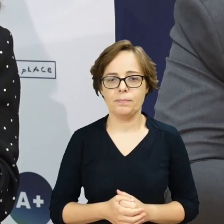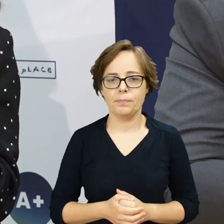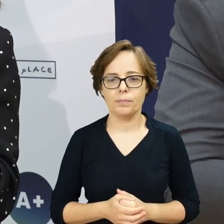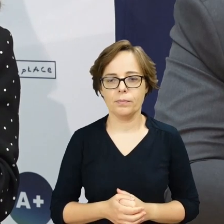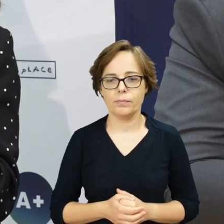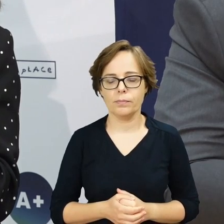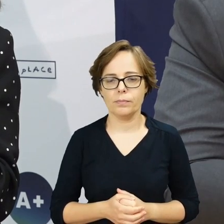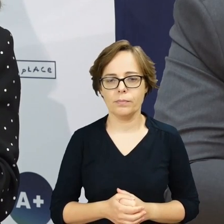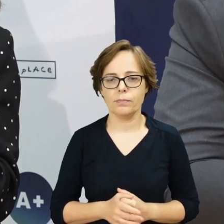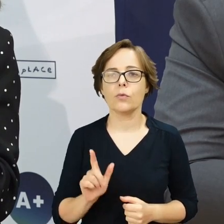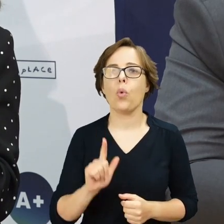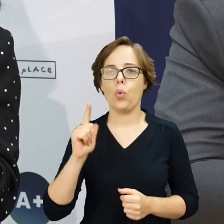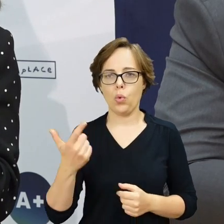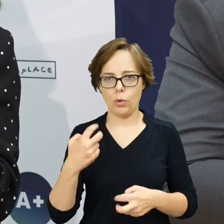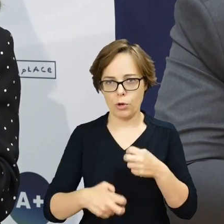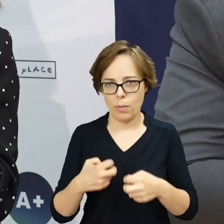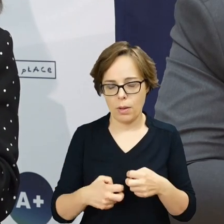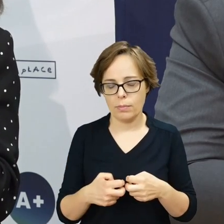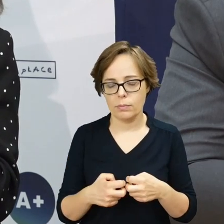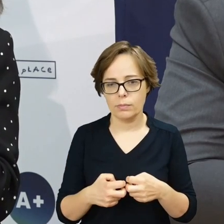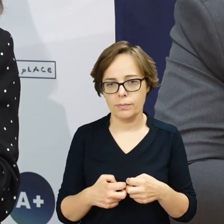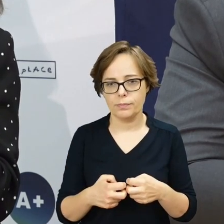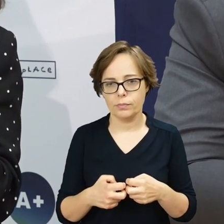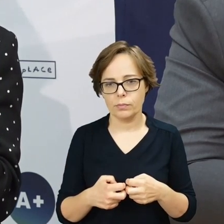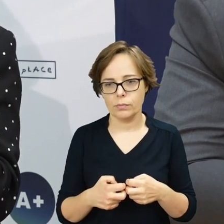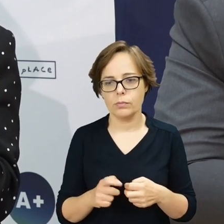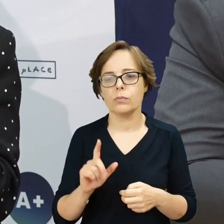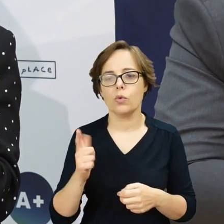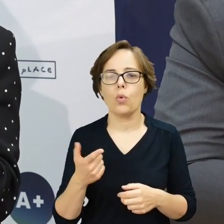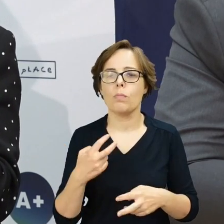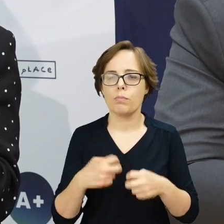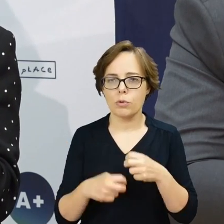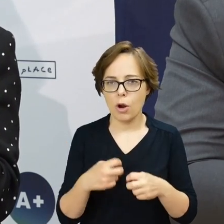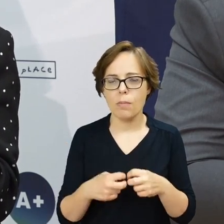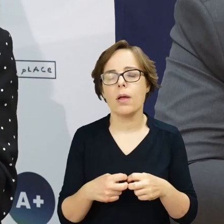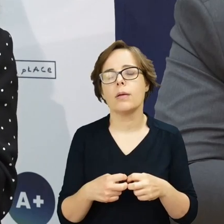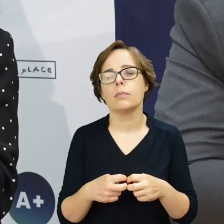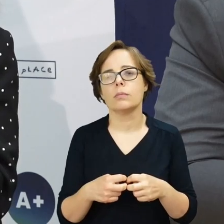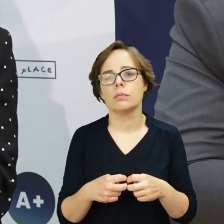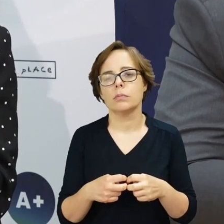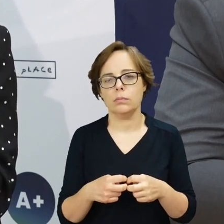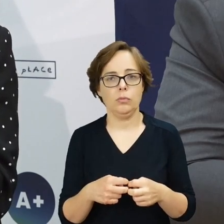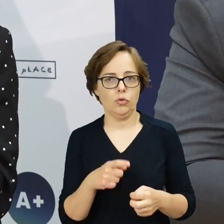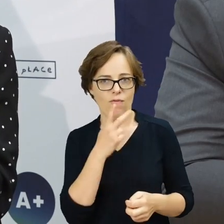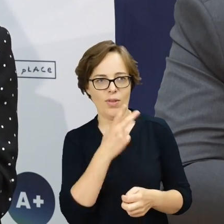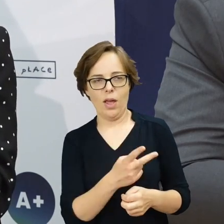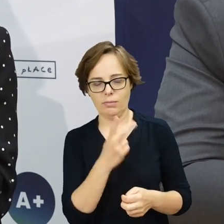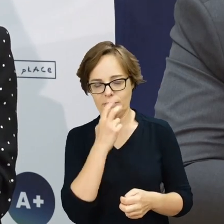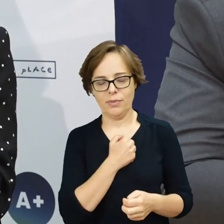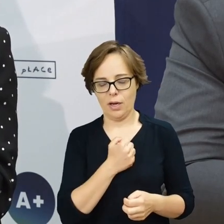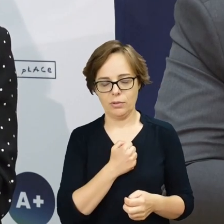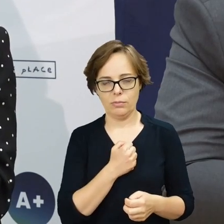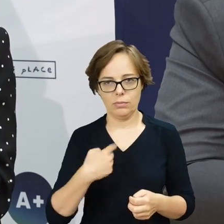drugi problem, który wynika jasno ze spraw, w których pomagamy, to jest